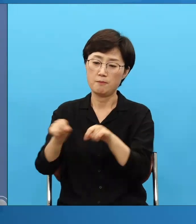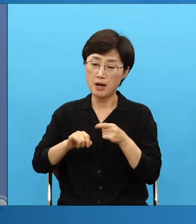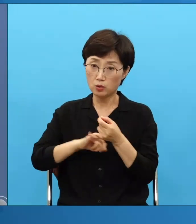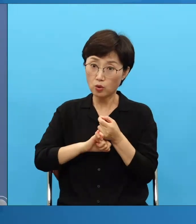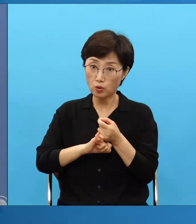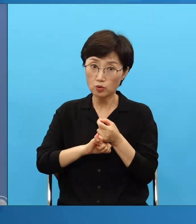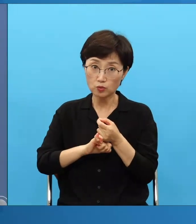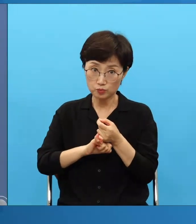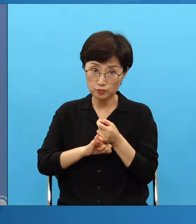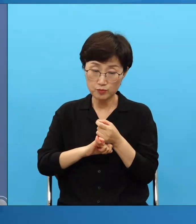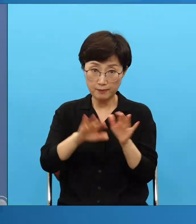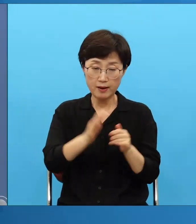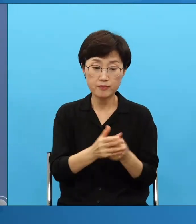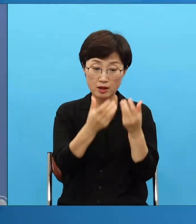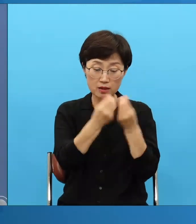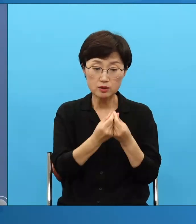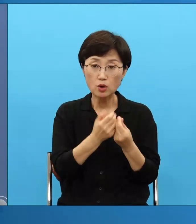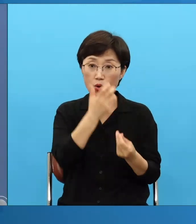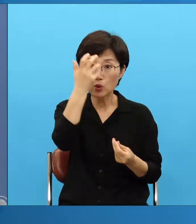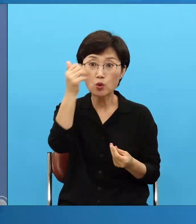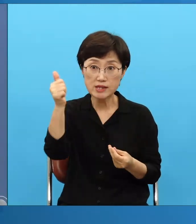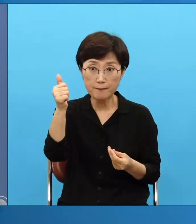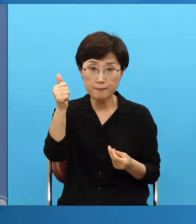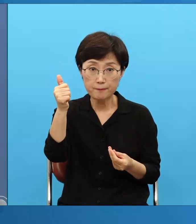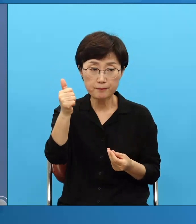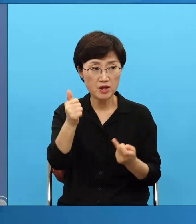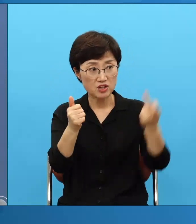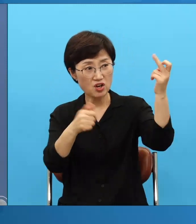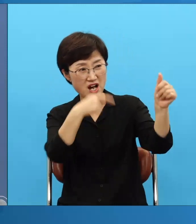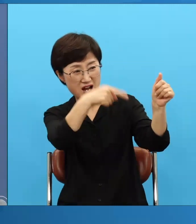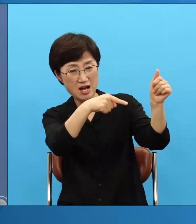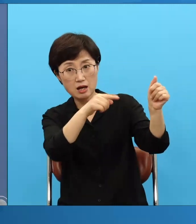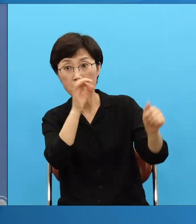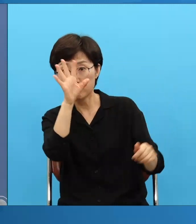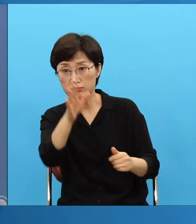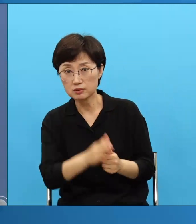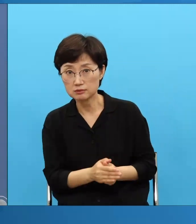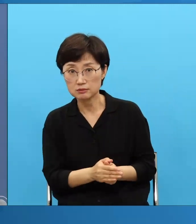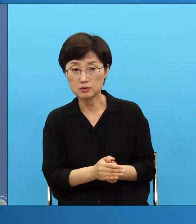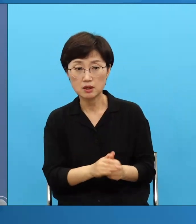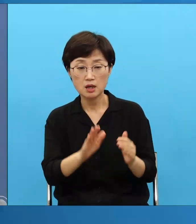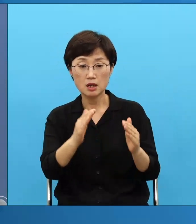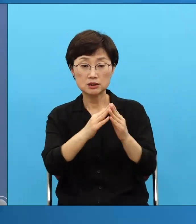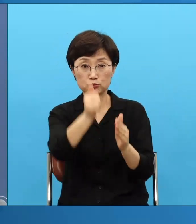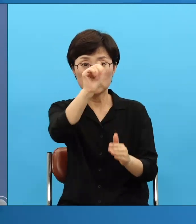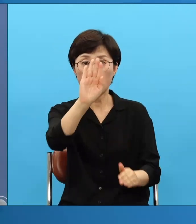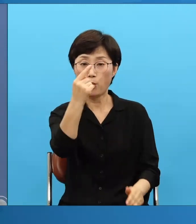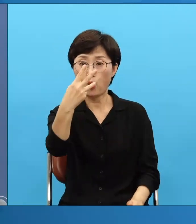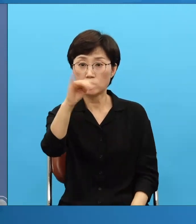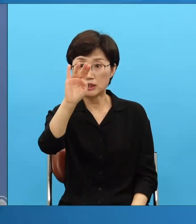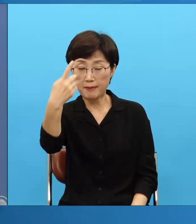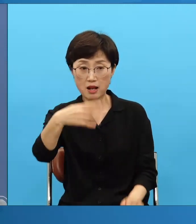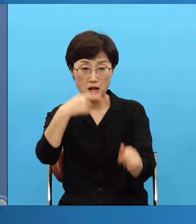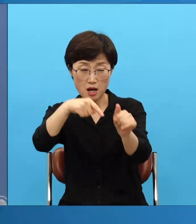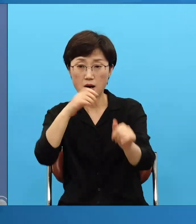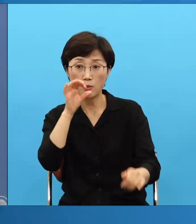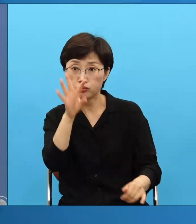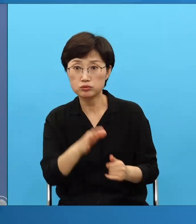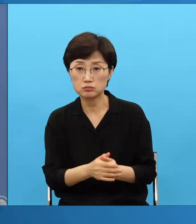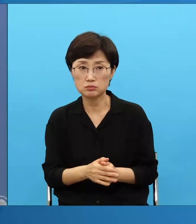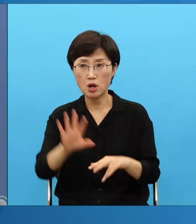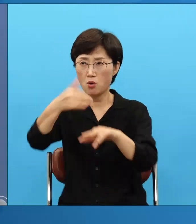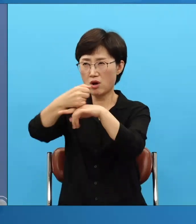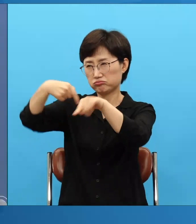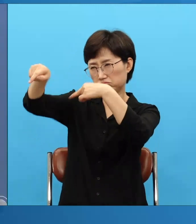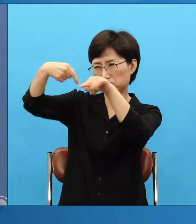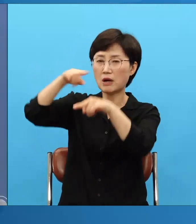요셉이 형들을 가르칠 수 없어요. Joseph could not teach his 요셉이 brothers. 보디바를 가르칠 수 없어요. Joseph could not teach 요셉이 Potiphar. 왕을 마음대로 할